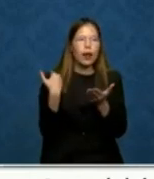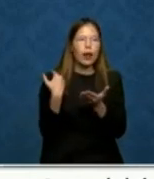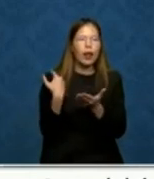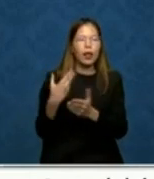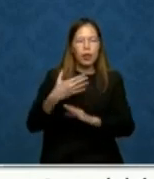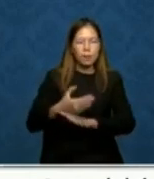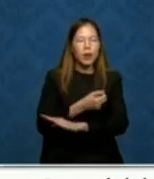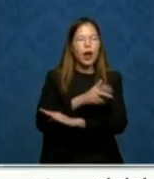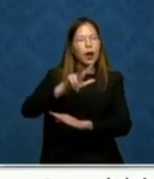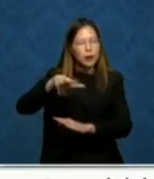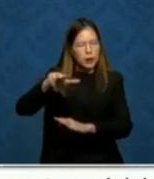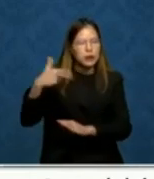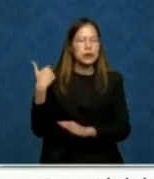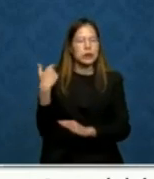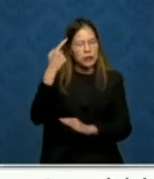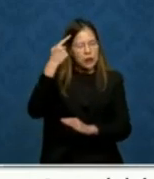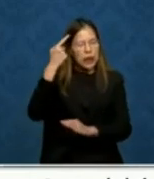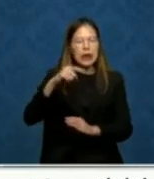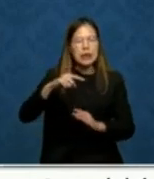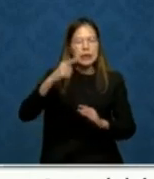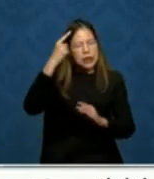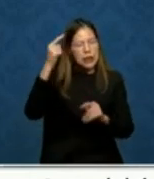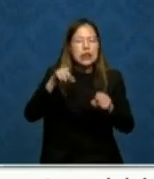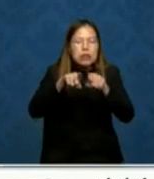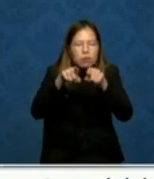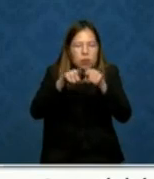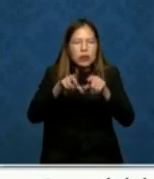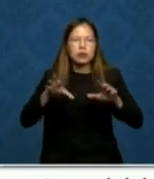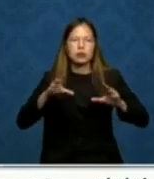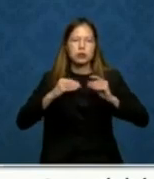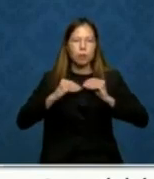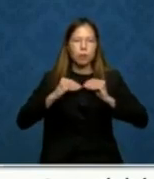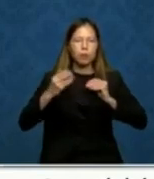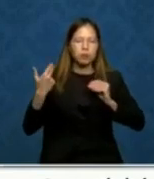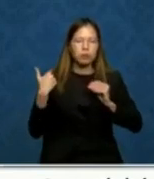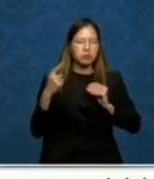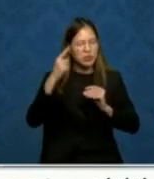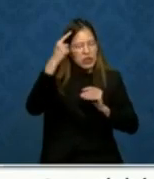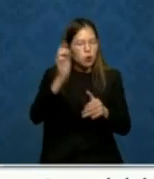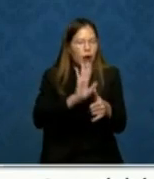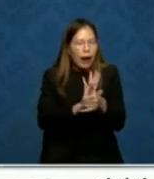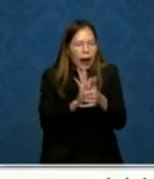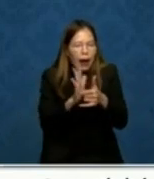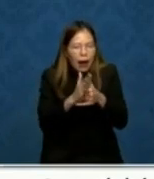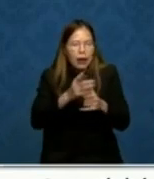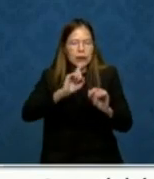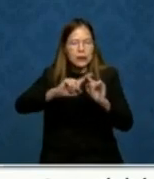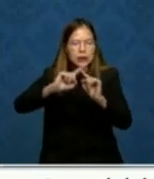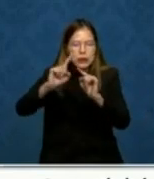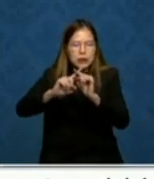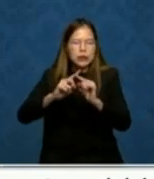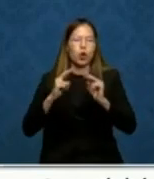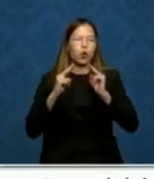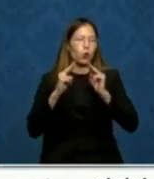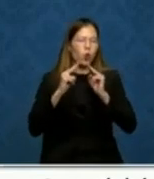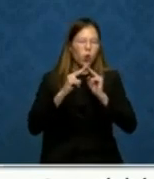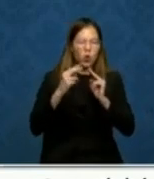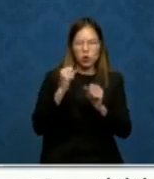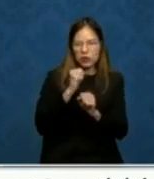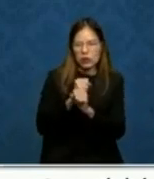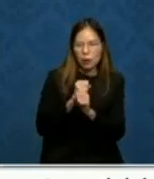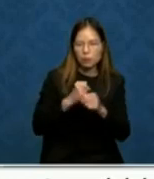เพื่อไทยเราเห็นด้วยในหลักการเราคิดว่าการล่วงละเมิดทางเพศการคุกคามทางเพศการข่มขืนการอนาจ